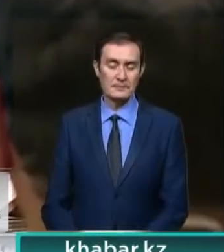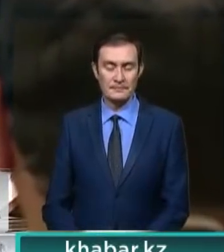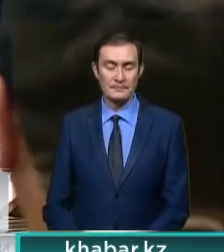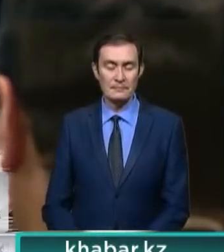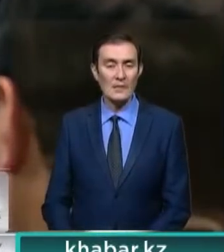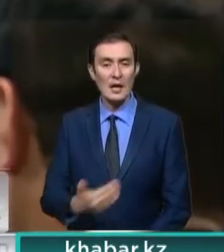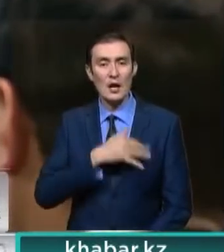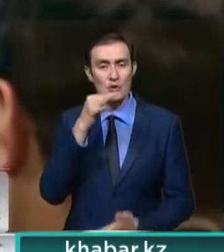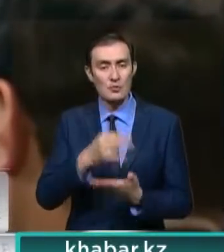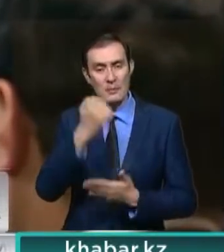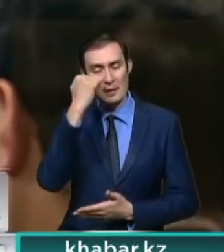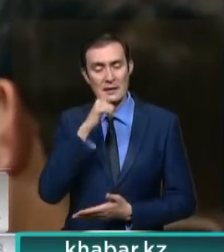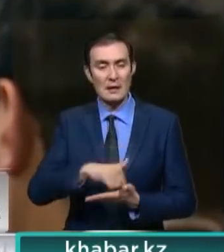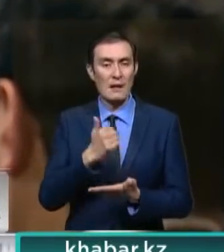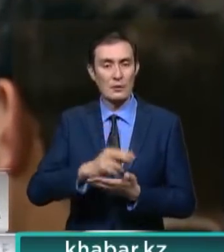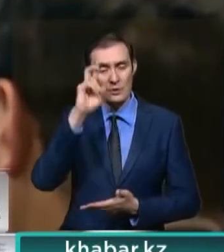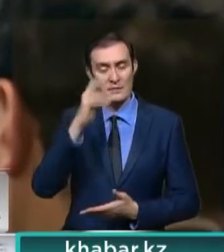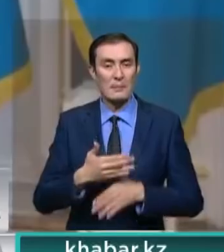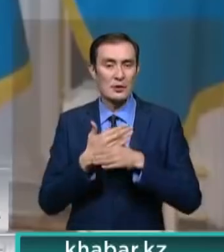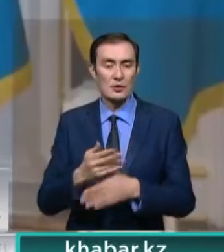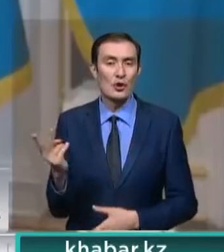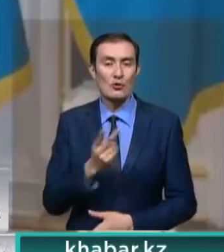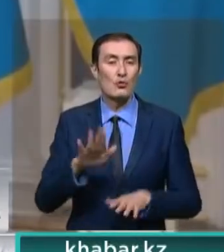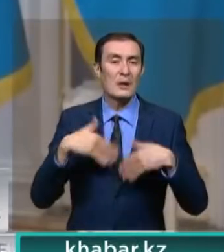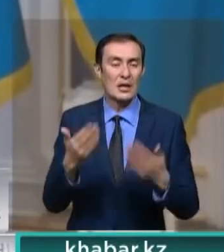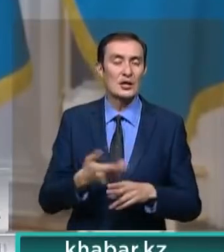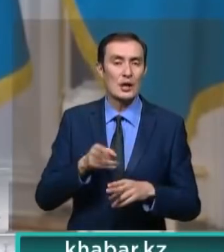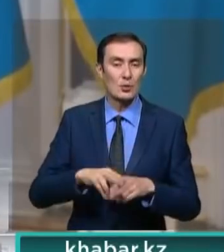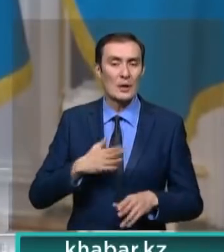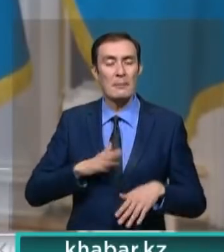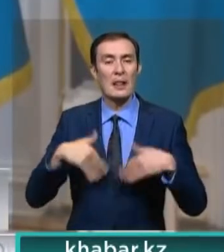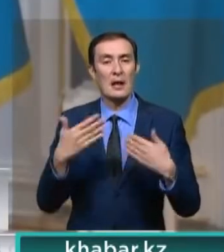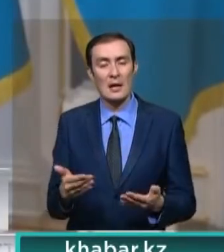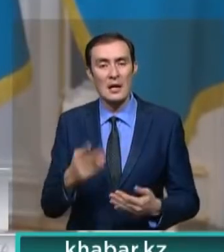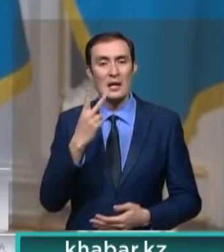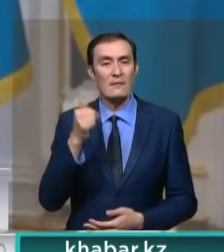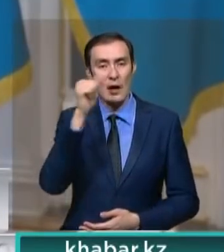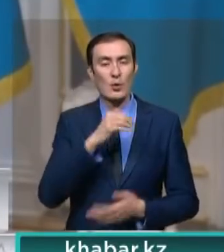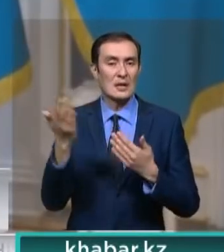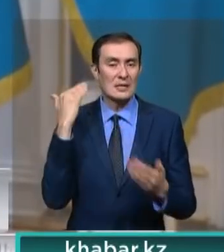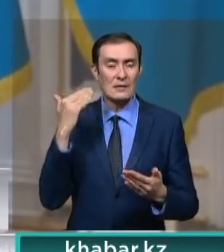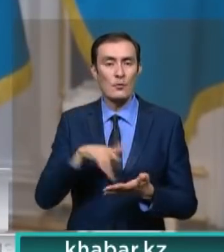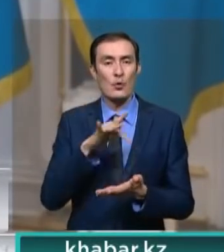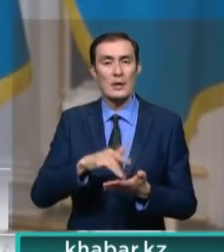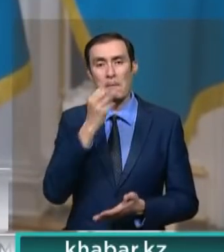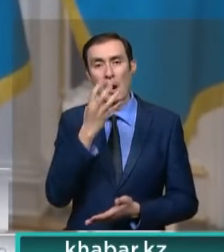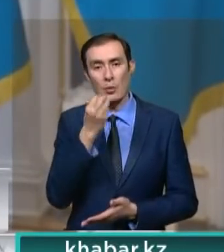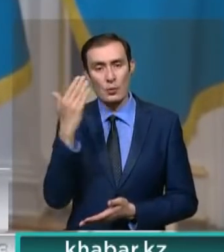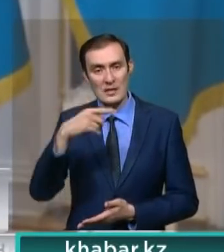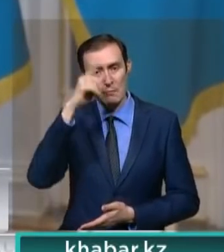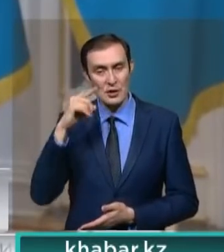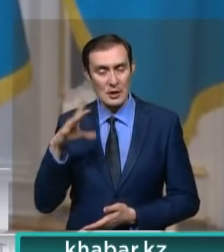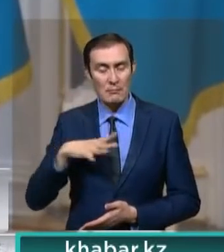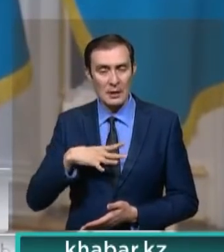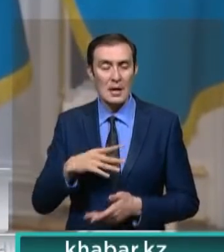Хочу поблагодарить глав государств за поддержку двух предложений, которые я выдвинул 2 года назад в Баку. Во-первых, разработан